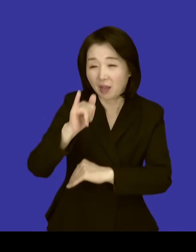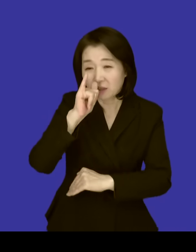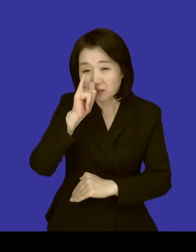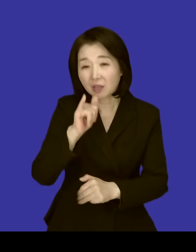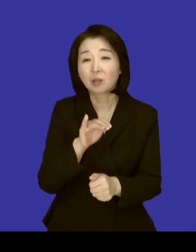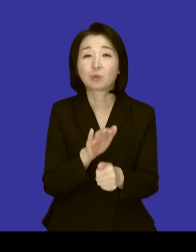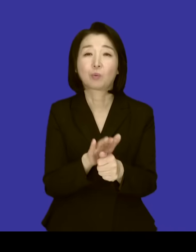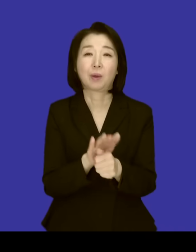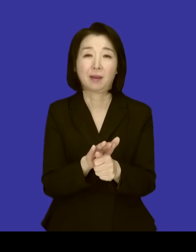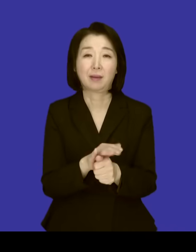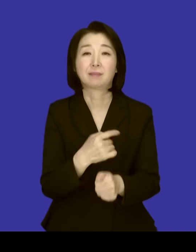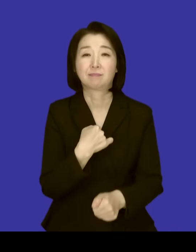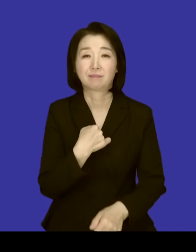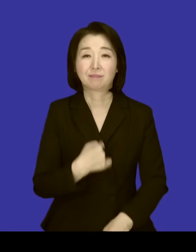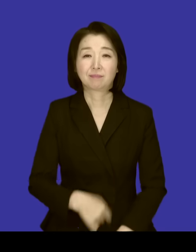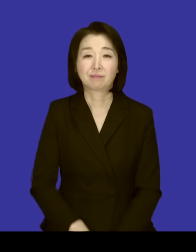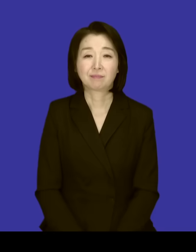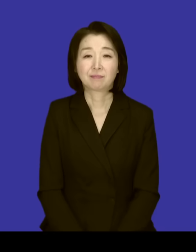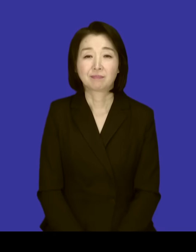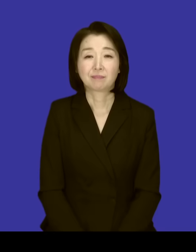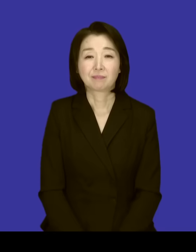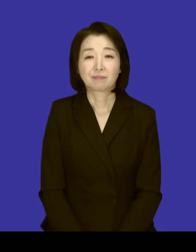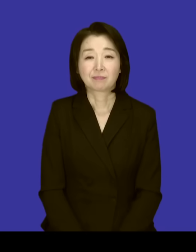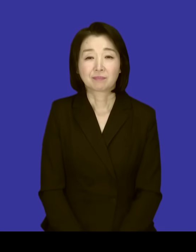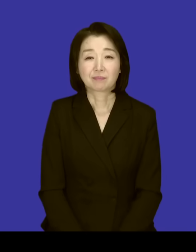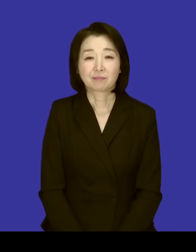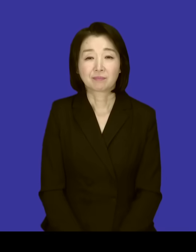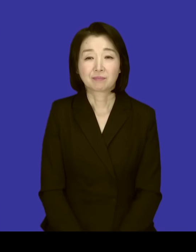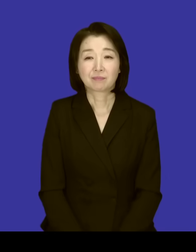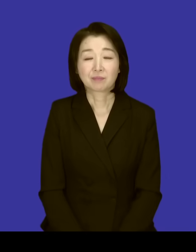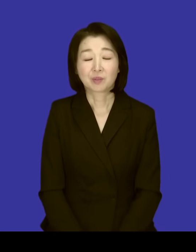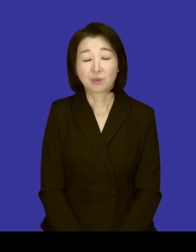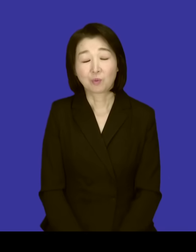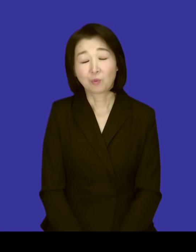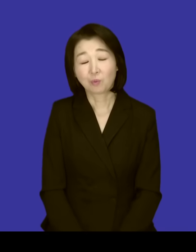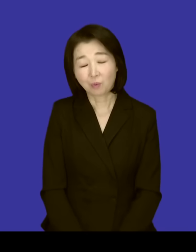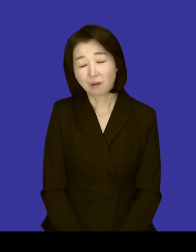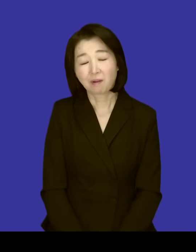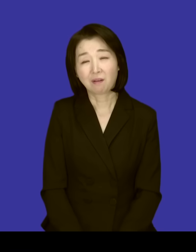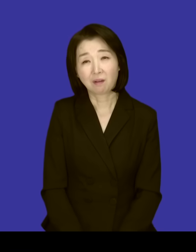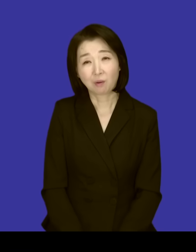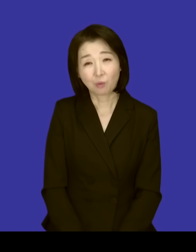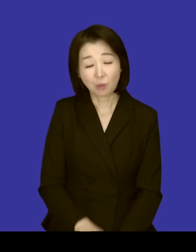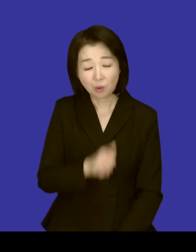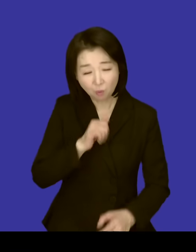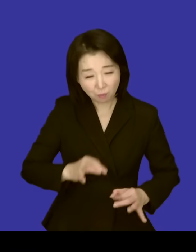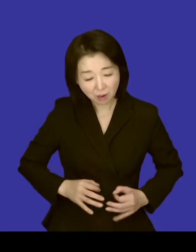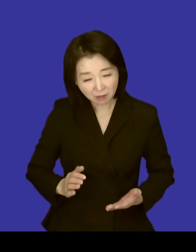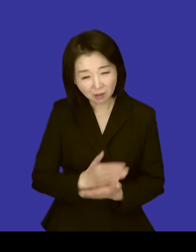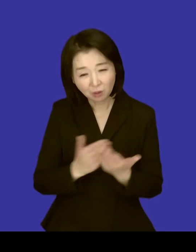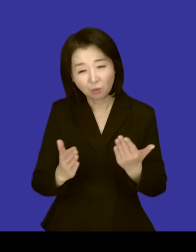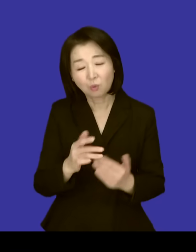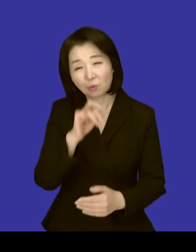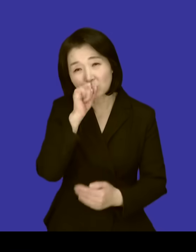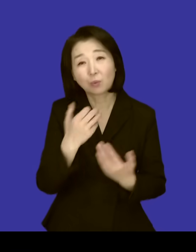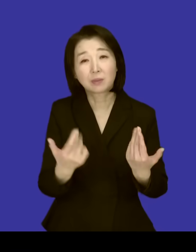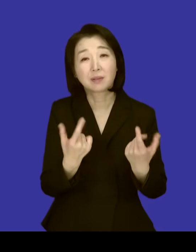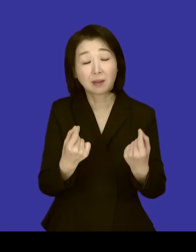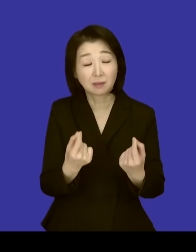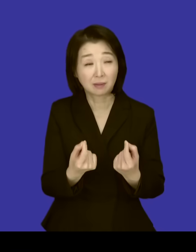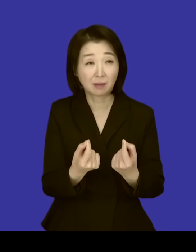그런 역할을 한다고 생각하시면 될 것 같습니다. 네. 사실 장기 기증 대단한 숭고한 일이잖아요. 그죠. 많은 분들을